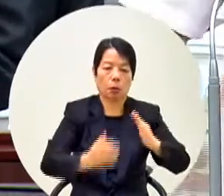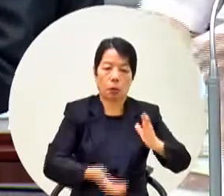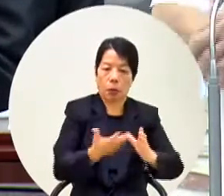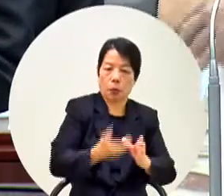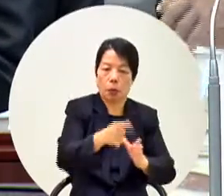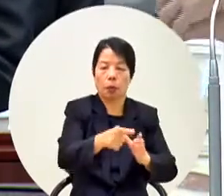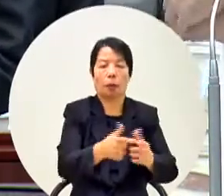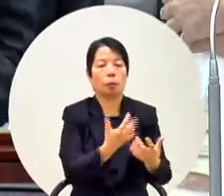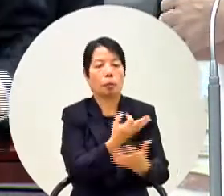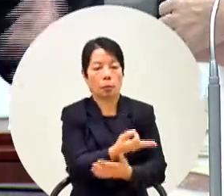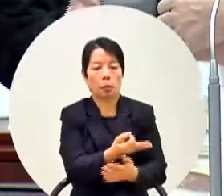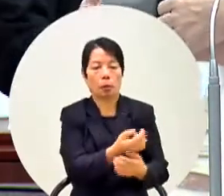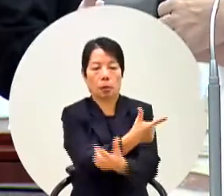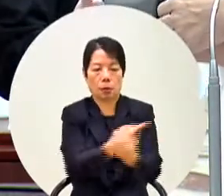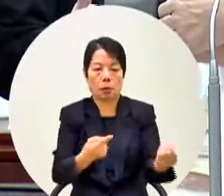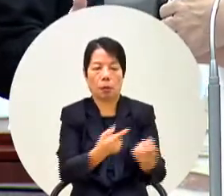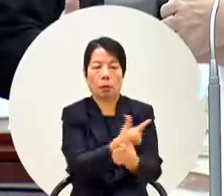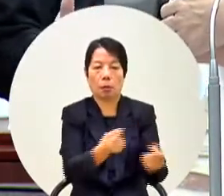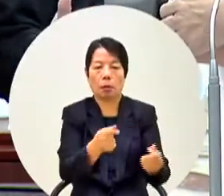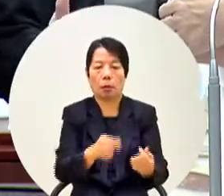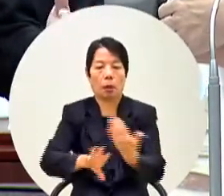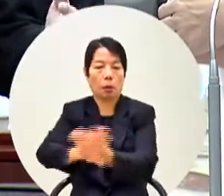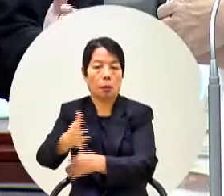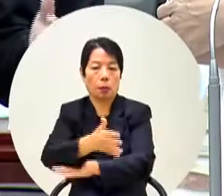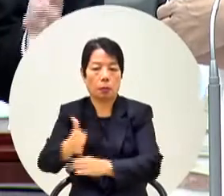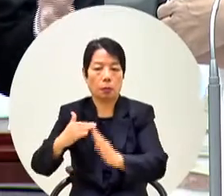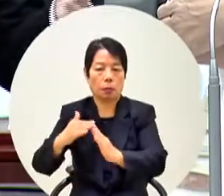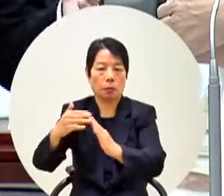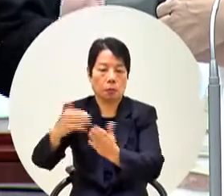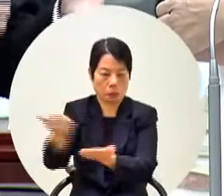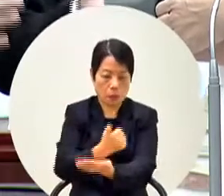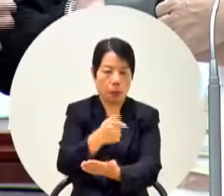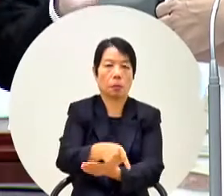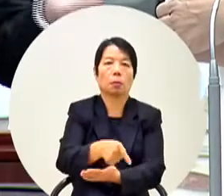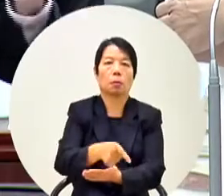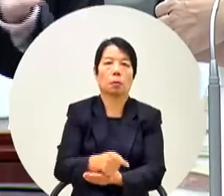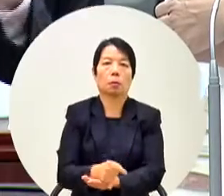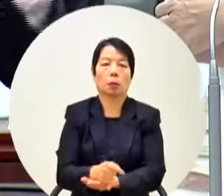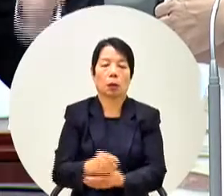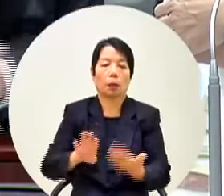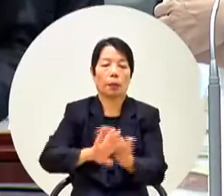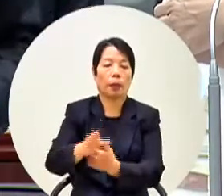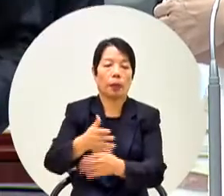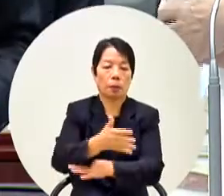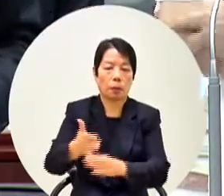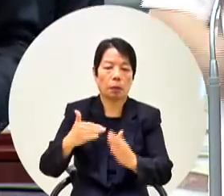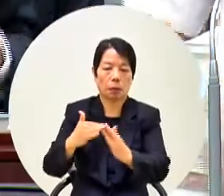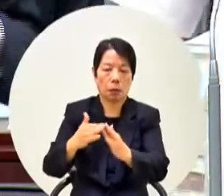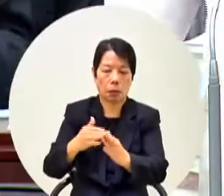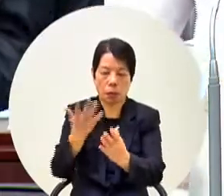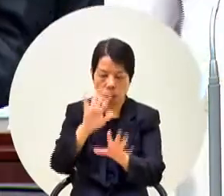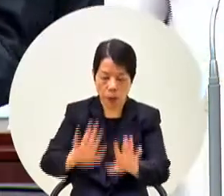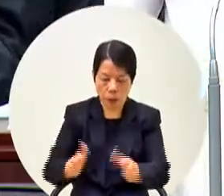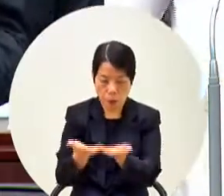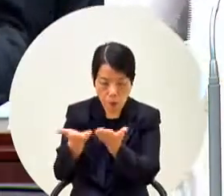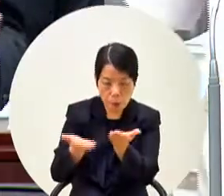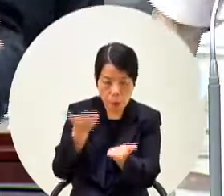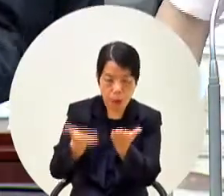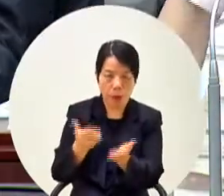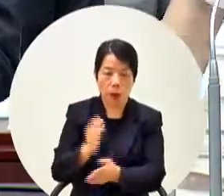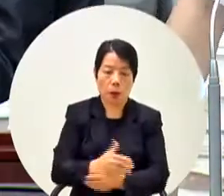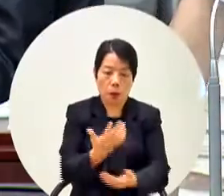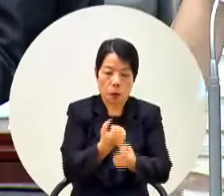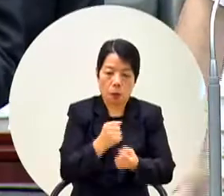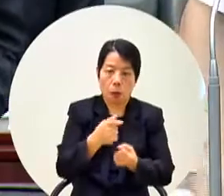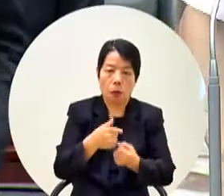标准来烧嘛，吼、哦。外管区的，咱会甲其他的管区佫做比较嘛，吼、哦。咱收偌济，因迄